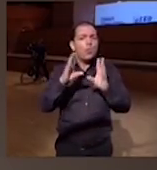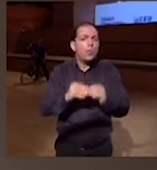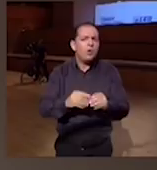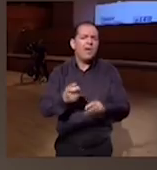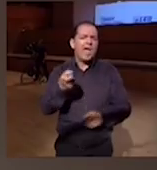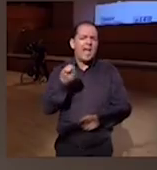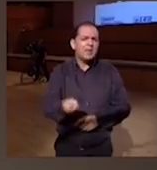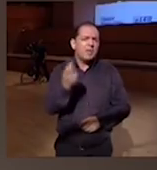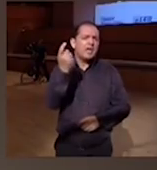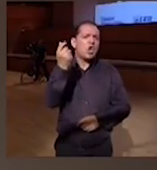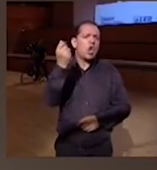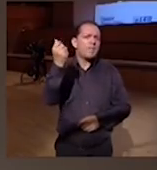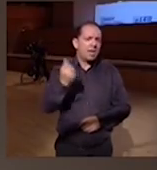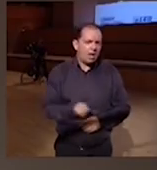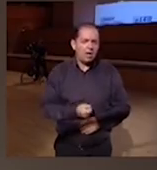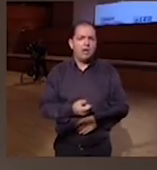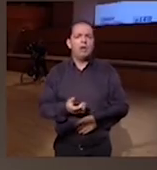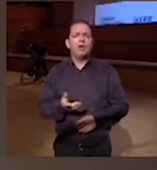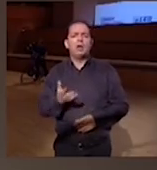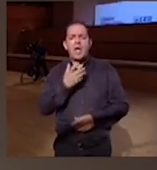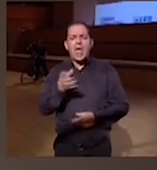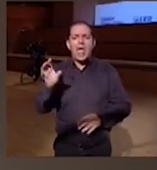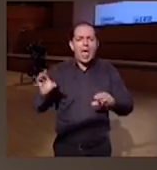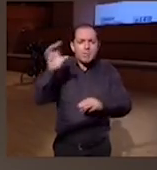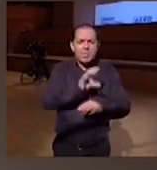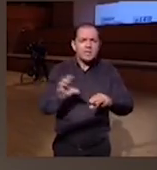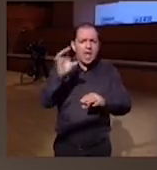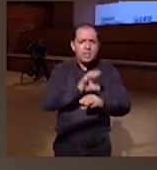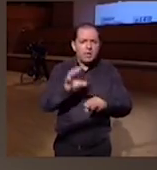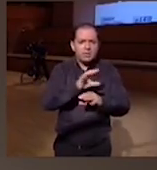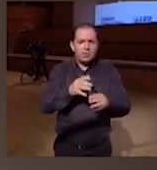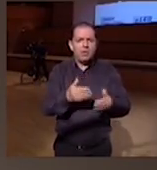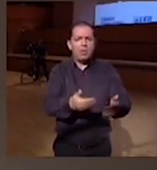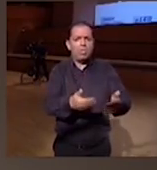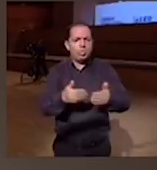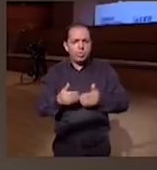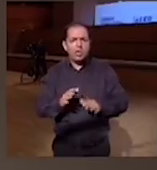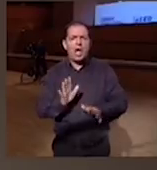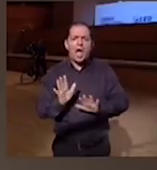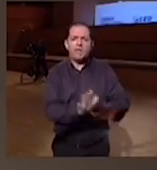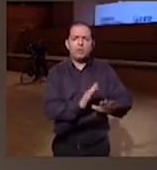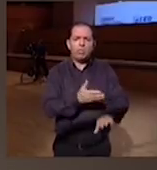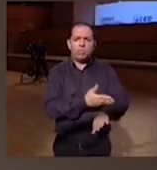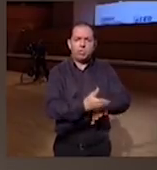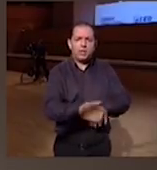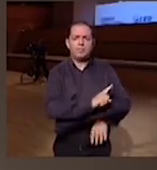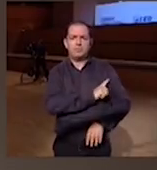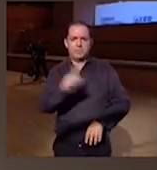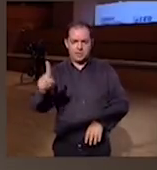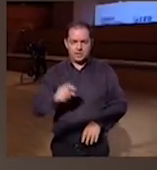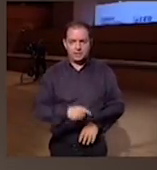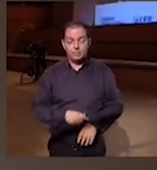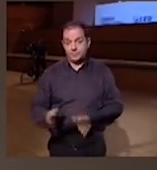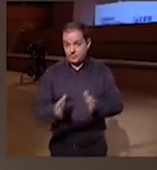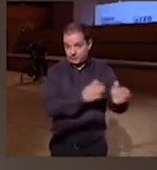ενδιαφέροντος, ώστε να μην εγκαταλείπονται επενδύσεις εξαιτίας καθυστερήσεων. Στο φορολογικό σύστημα δεν είναι υπερβολή να